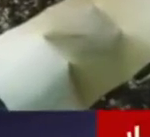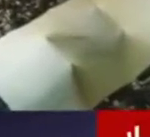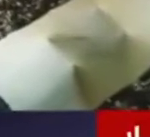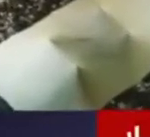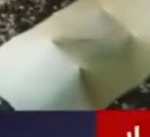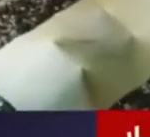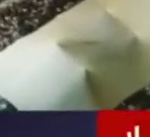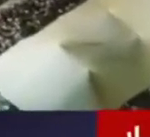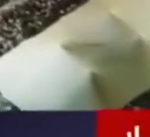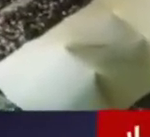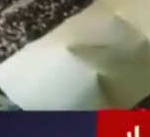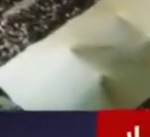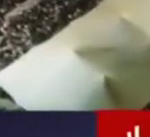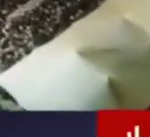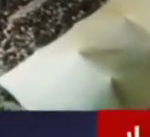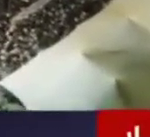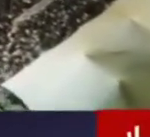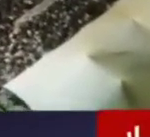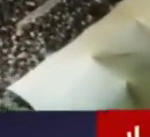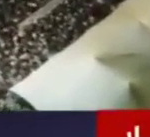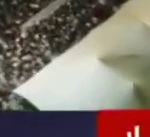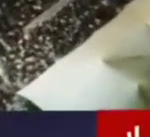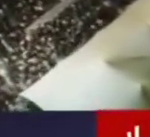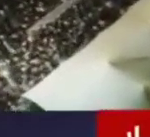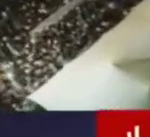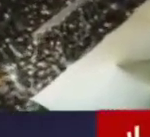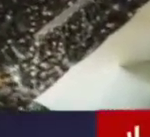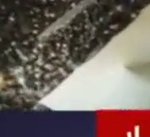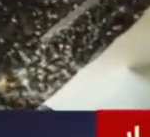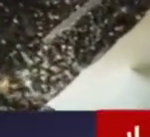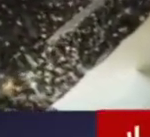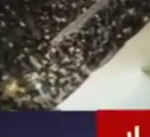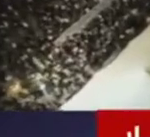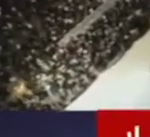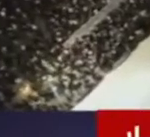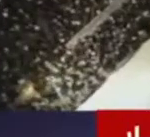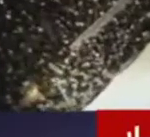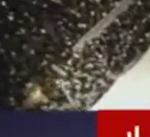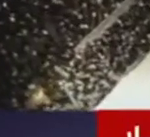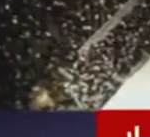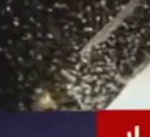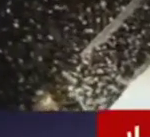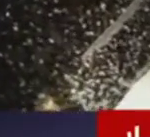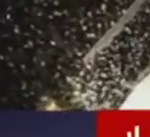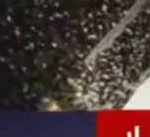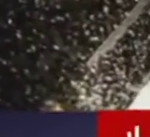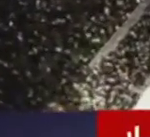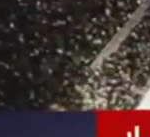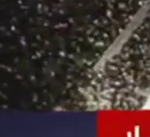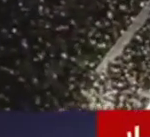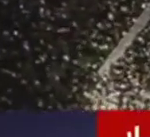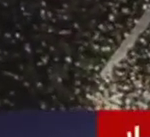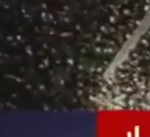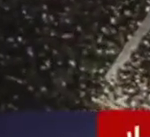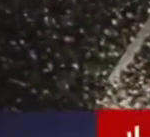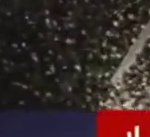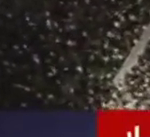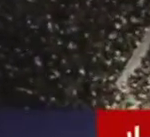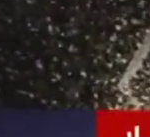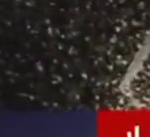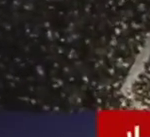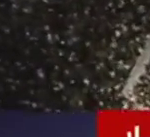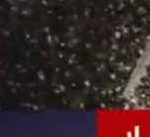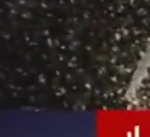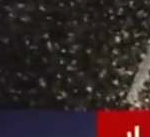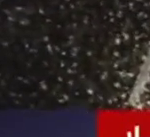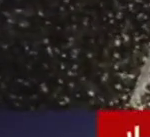طيبا لقد عمل الجيش عميقا في قطاع غزه وفي الشمال وفي الضفه الغربيه وفي جبهات اخرى